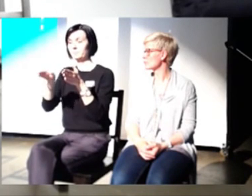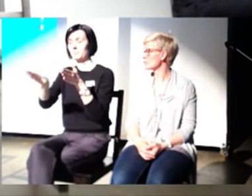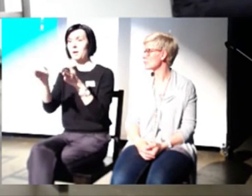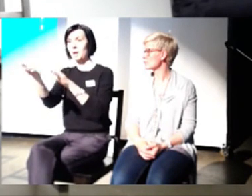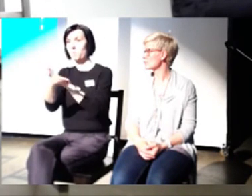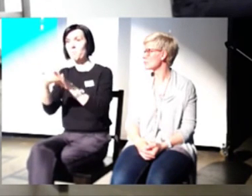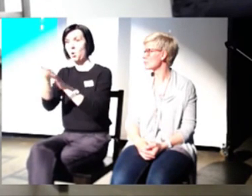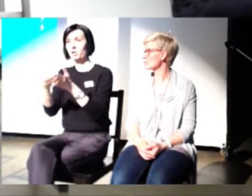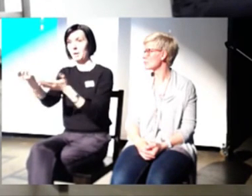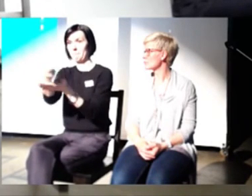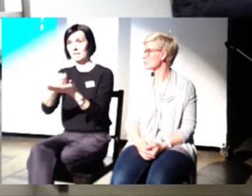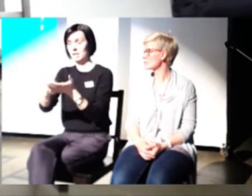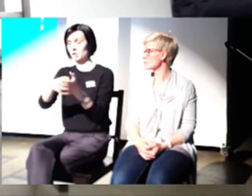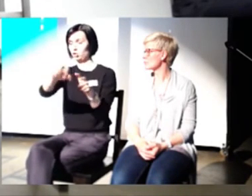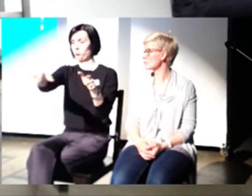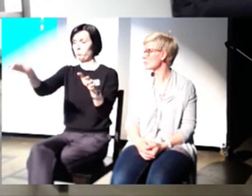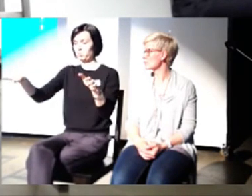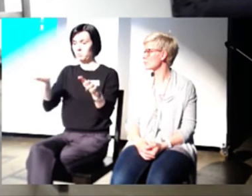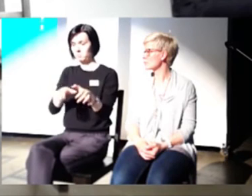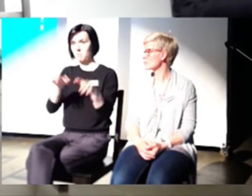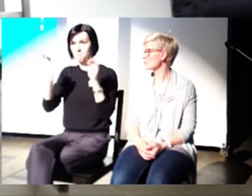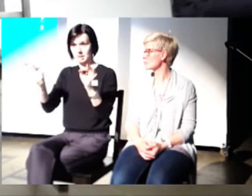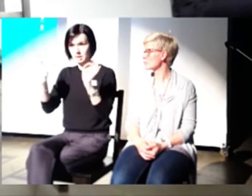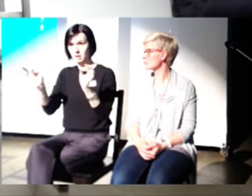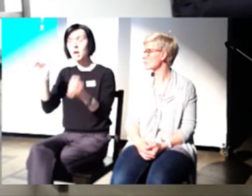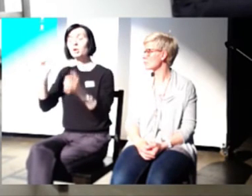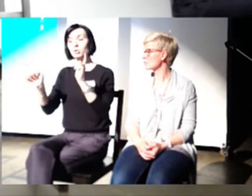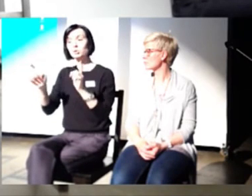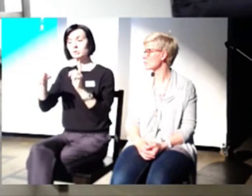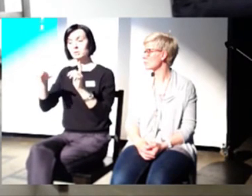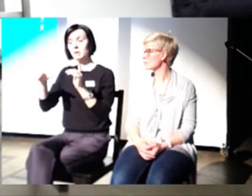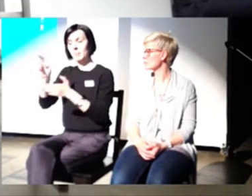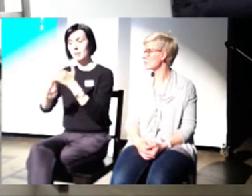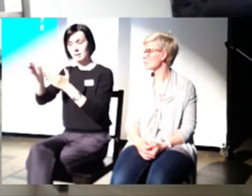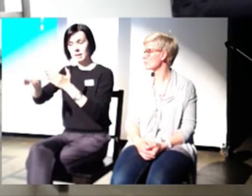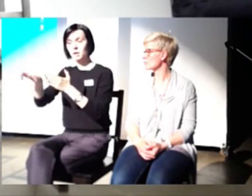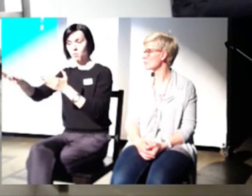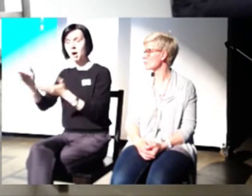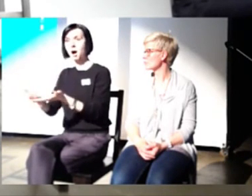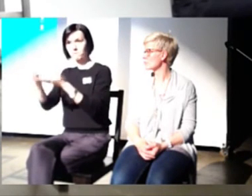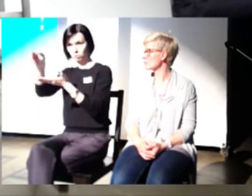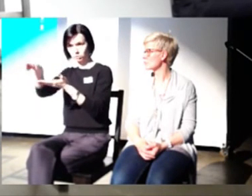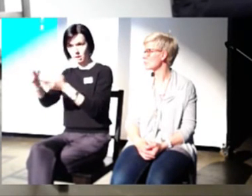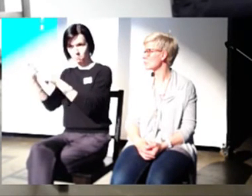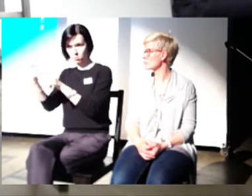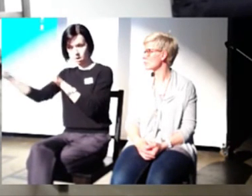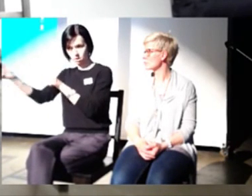on sellainen, että sillä kun on oma avustaja mukana residenssissä, että